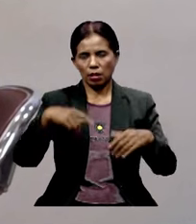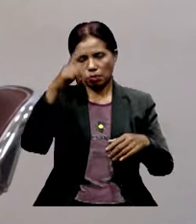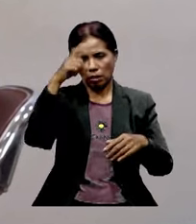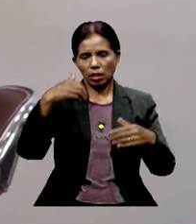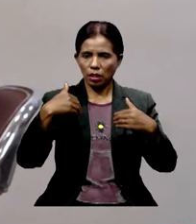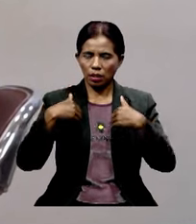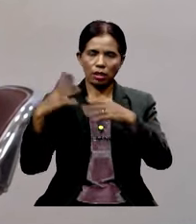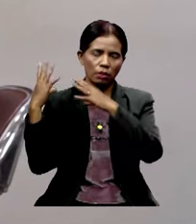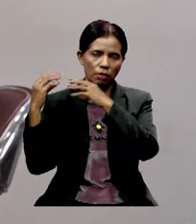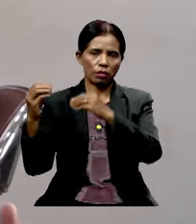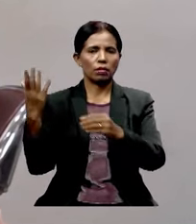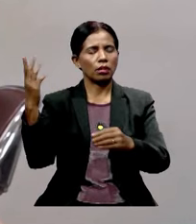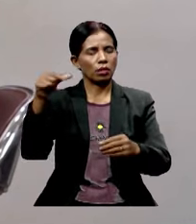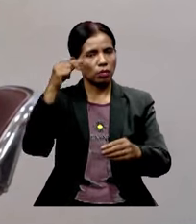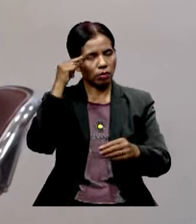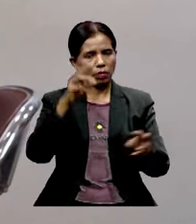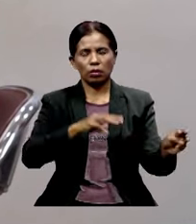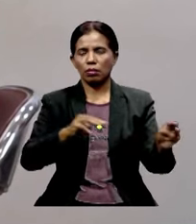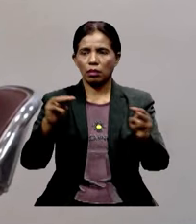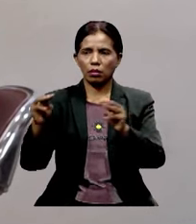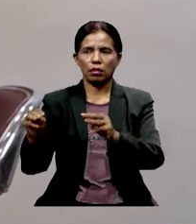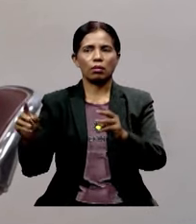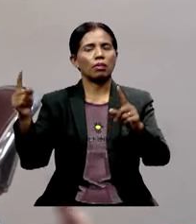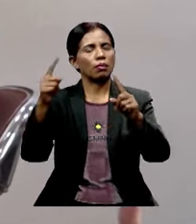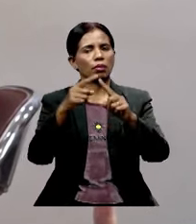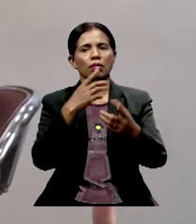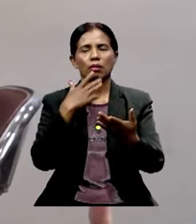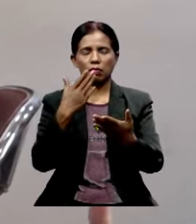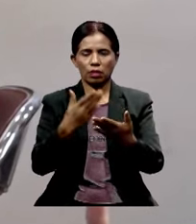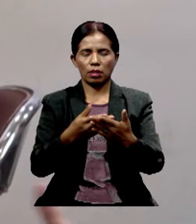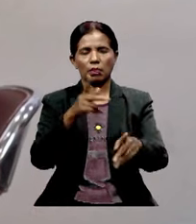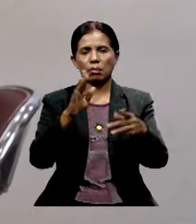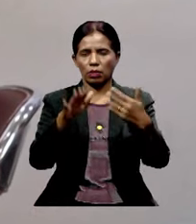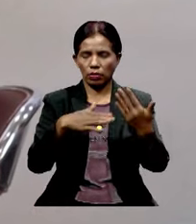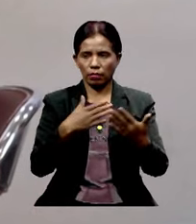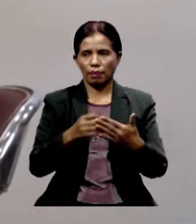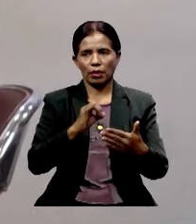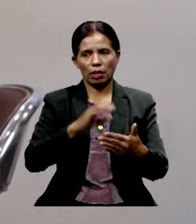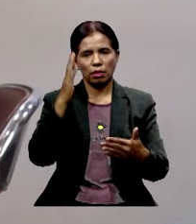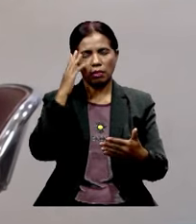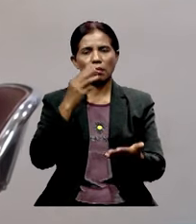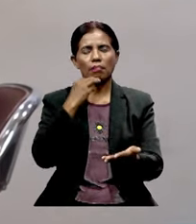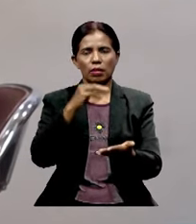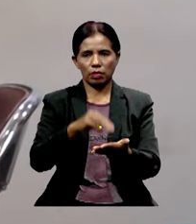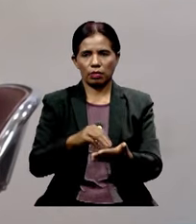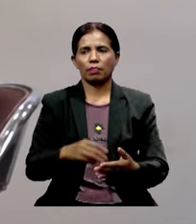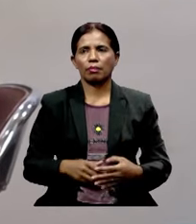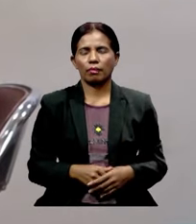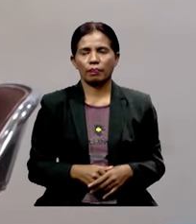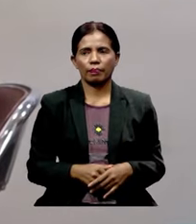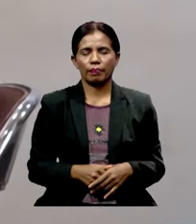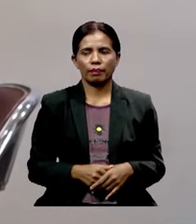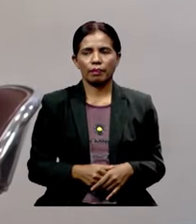experiencia ya gobernu hodi mura netik boa truma ba boa truma diak netik ba pubinan ano yung ito nema mensajin ba lorong